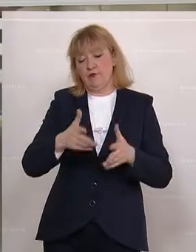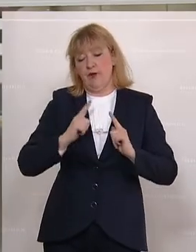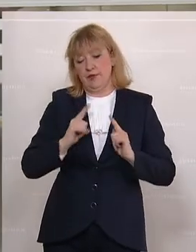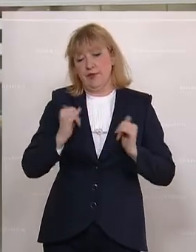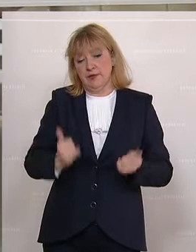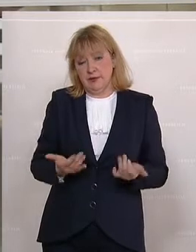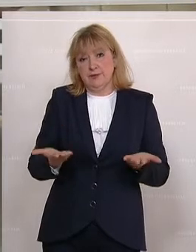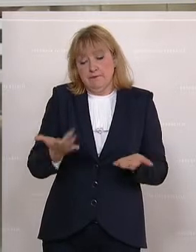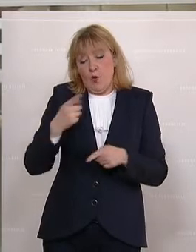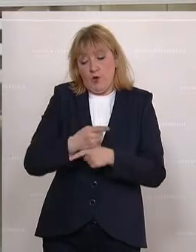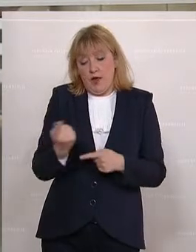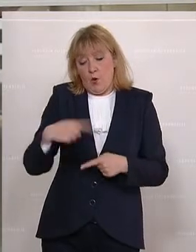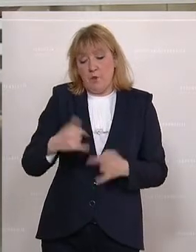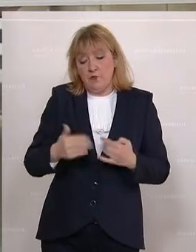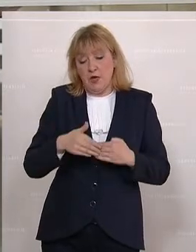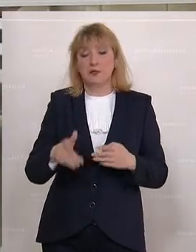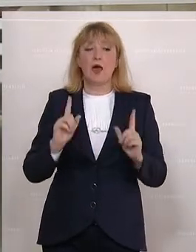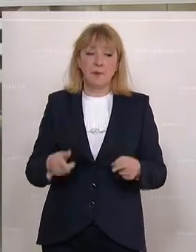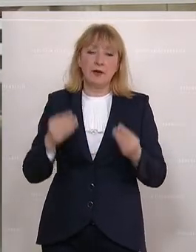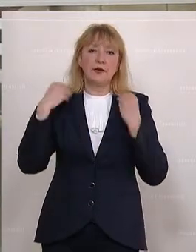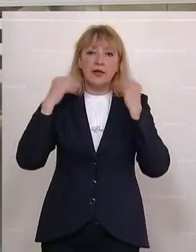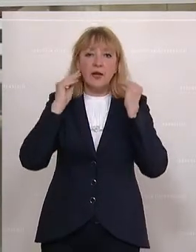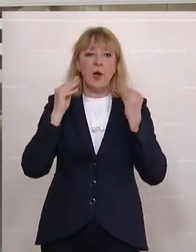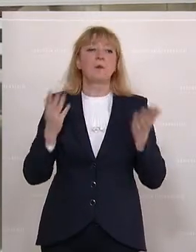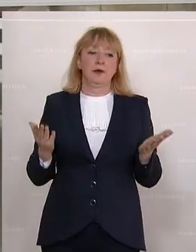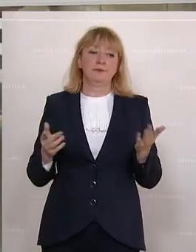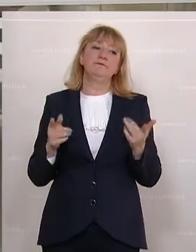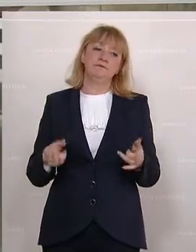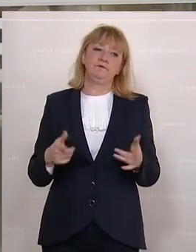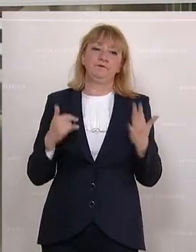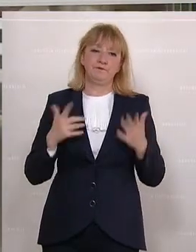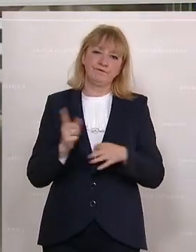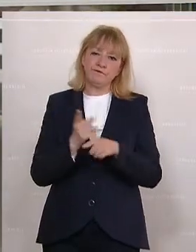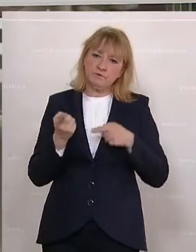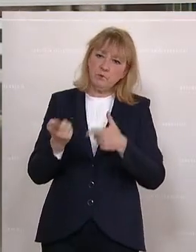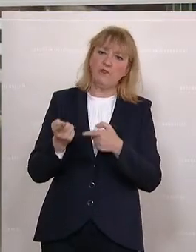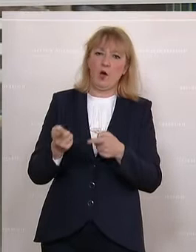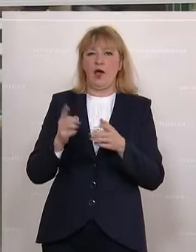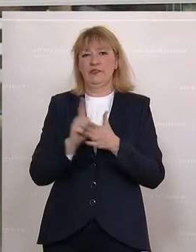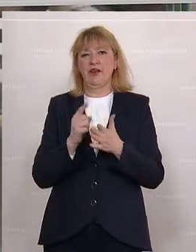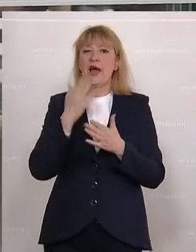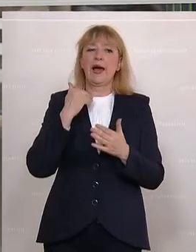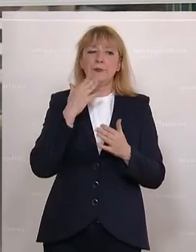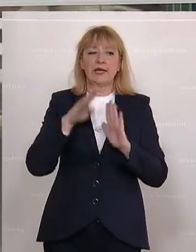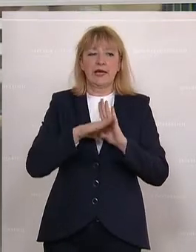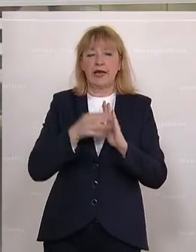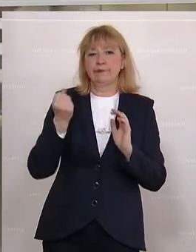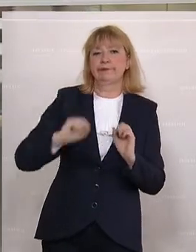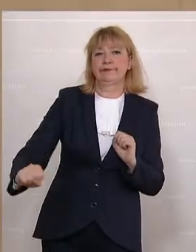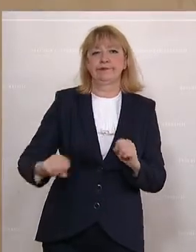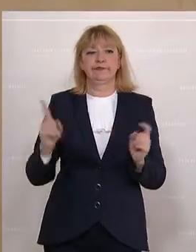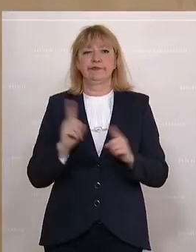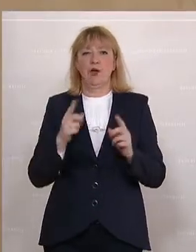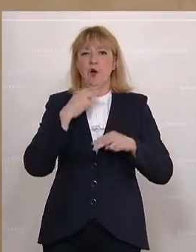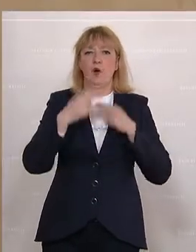jetzt erwartet und ich denke betriebe die sich offensichtlich provokant sämtliche regeln missachten kontrollorgan in gegenwart der